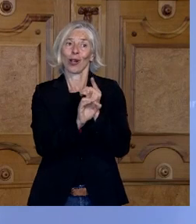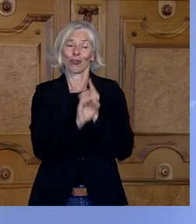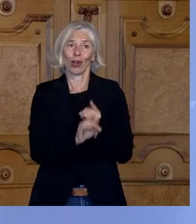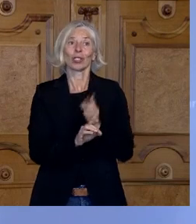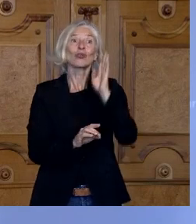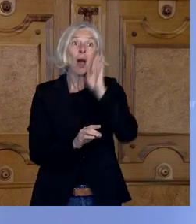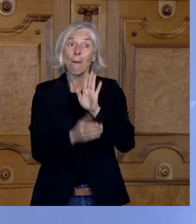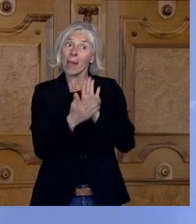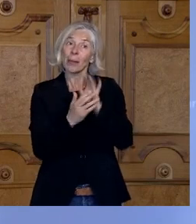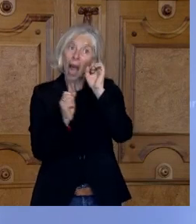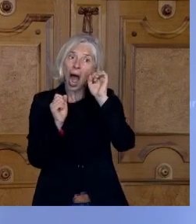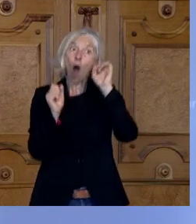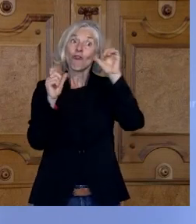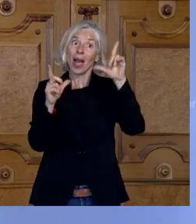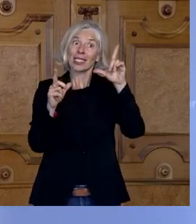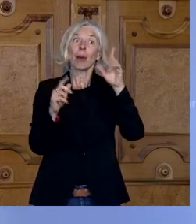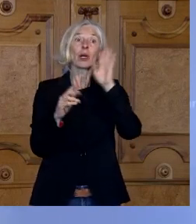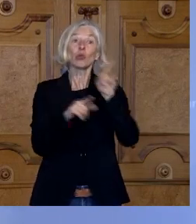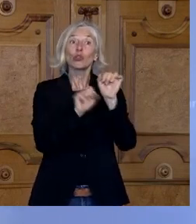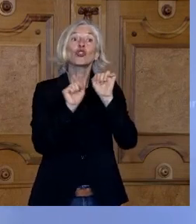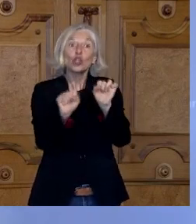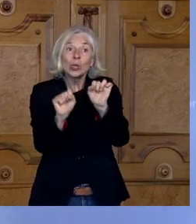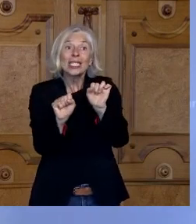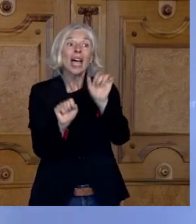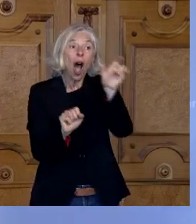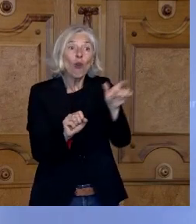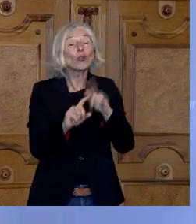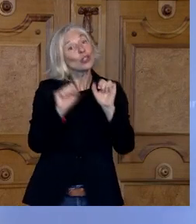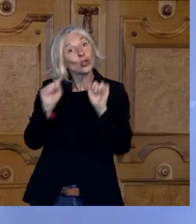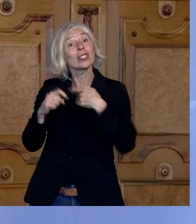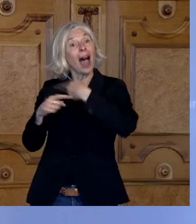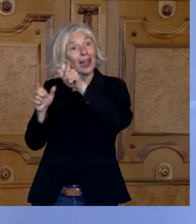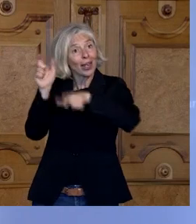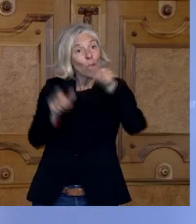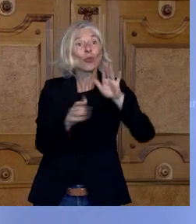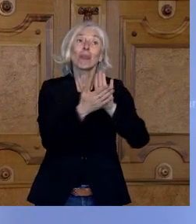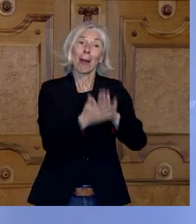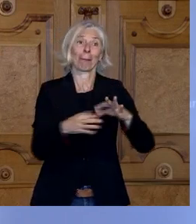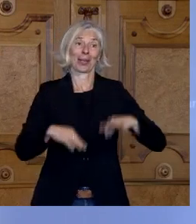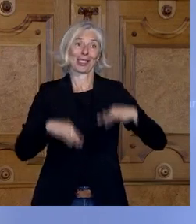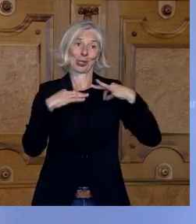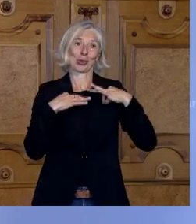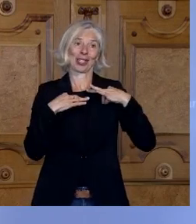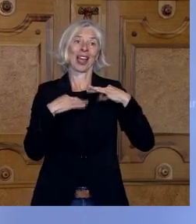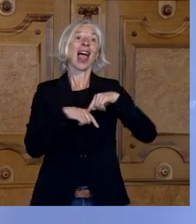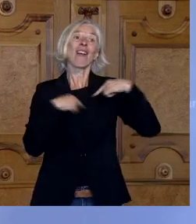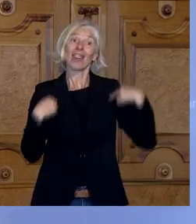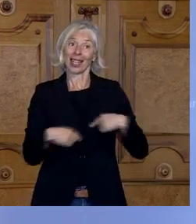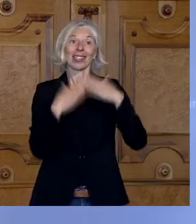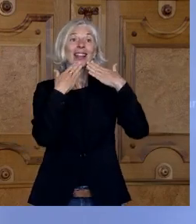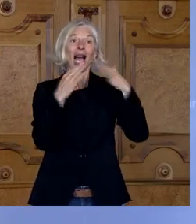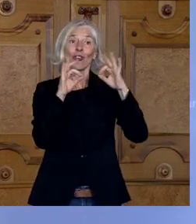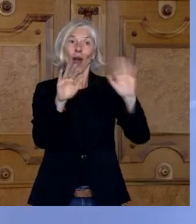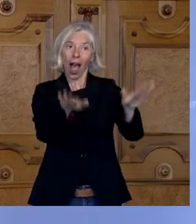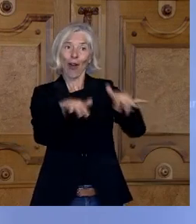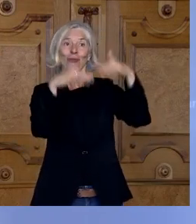wie vor wachsam, behüten Sie sich und Ihre Lieben und bleiben Sie bitte gesund. Herzlichen Dank für die Aufmerksamkeit